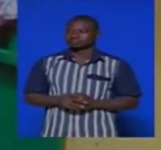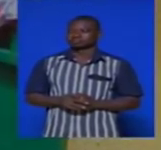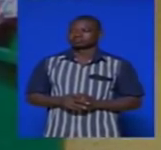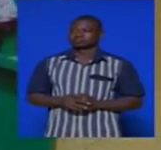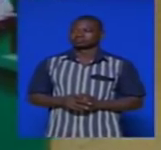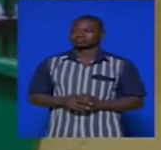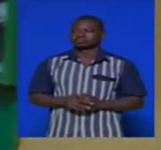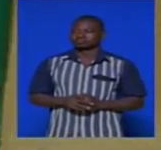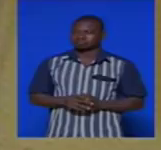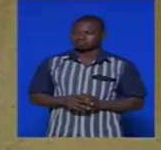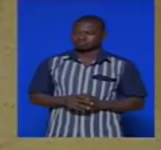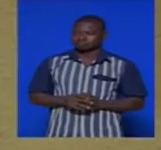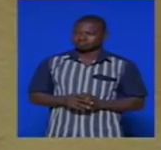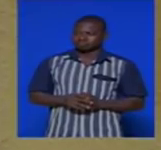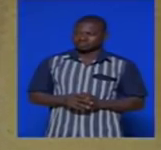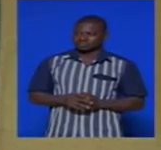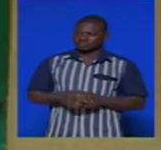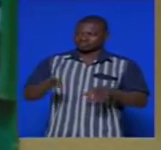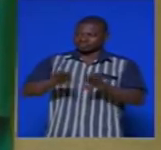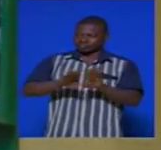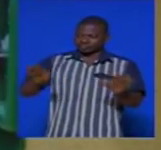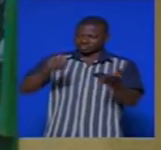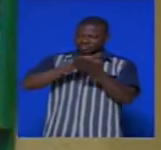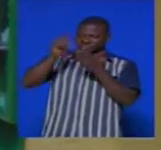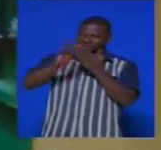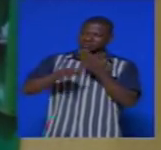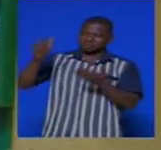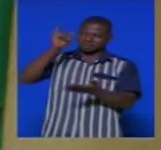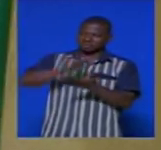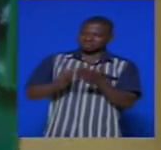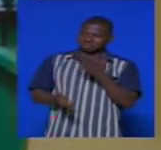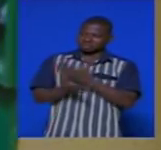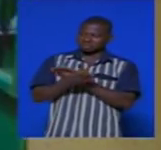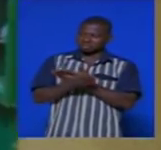Nous venons de poser ce matin l'un des premiers jalons. L'un des premiers jalons